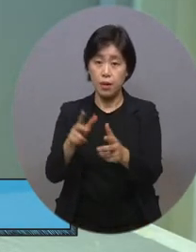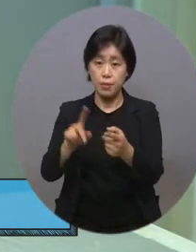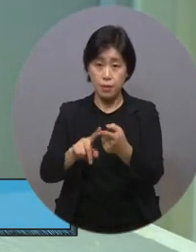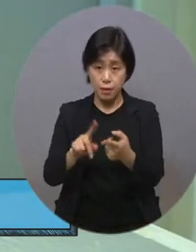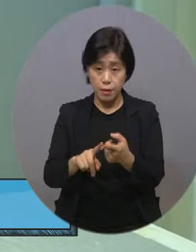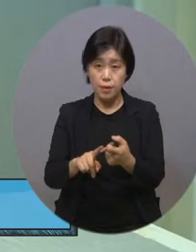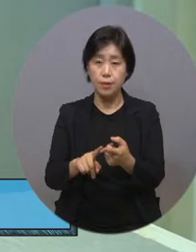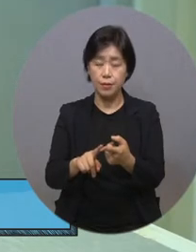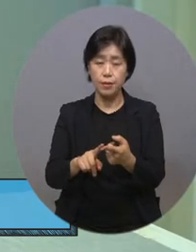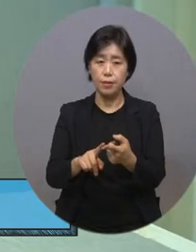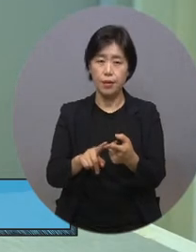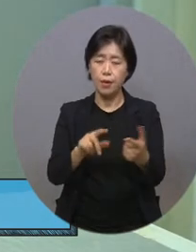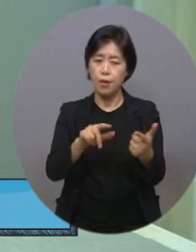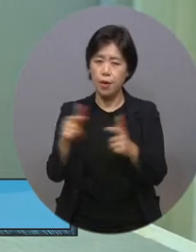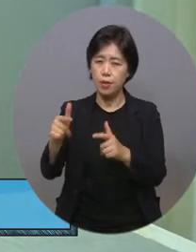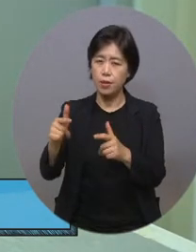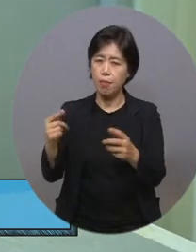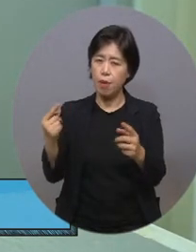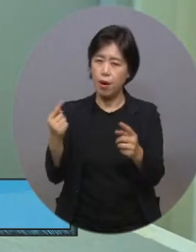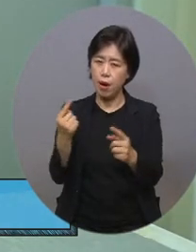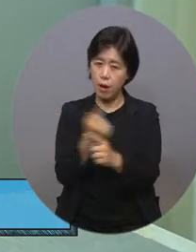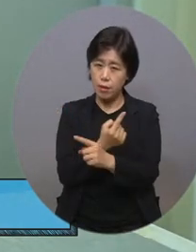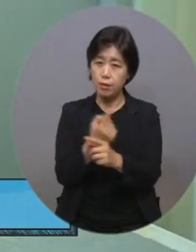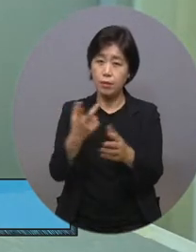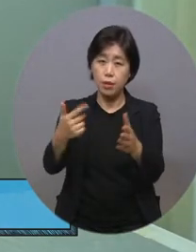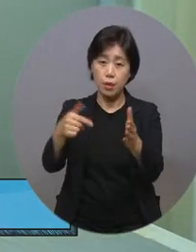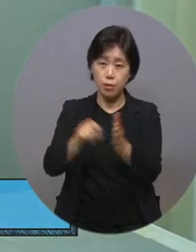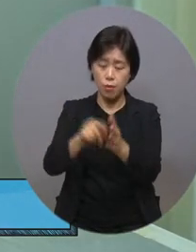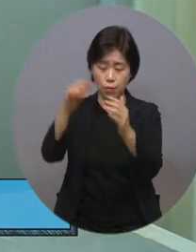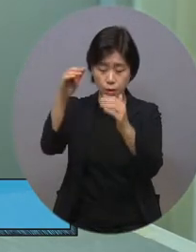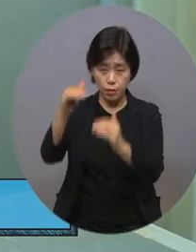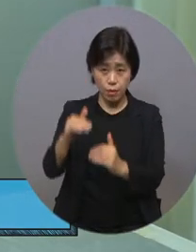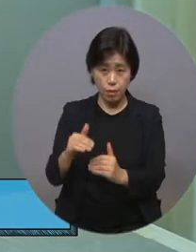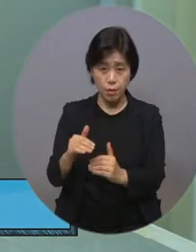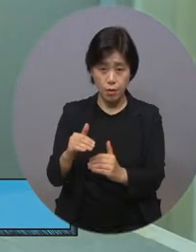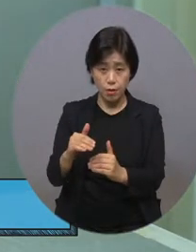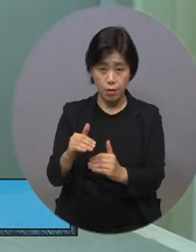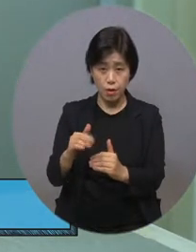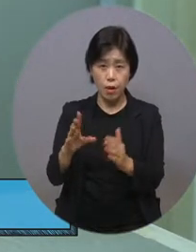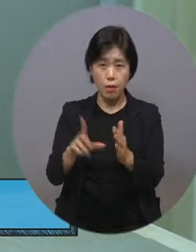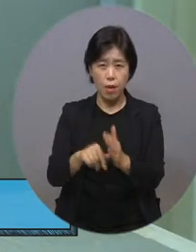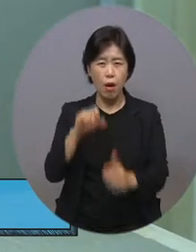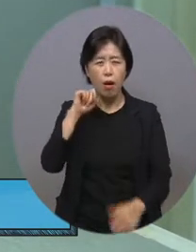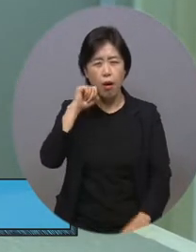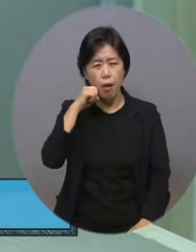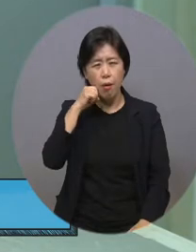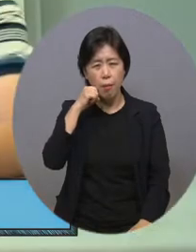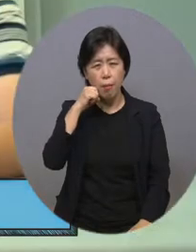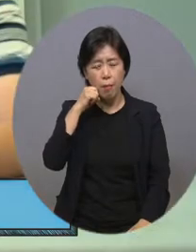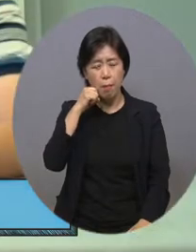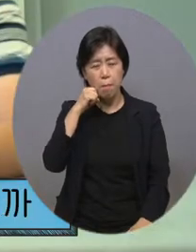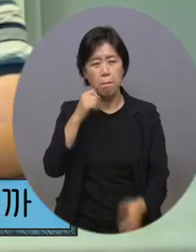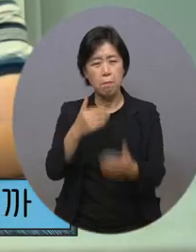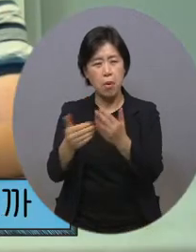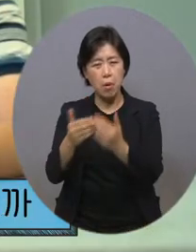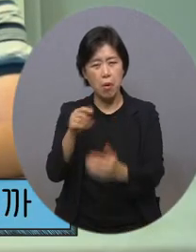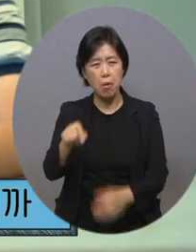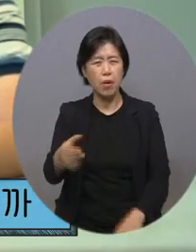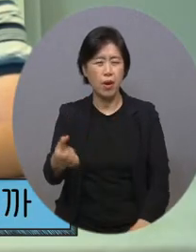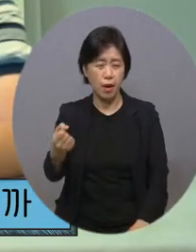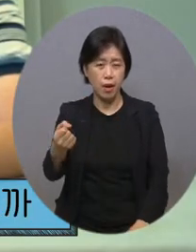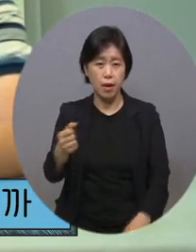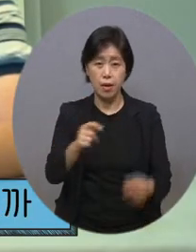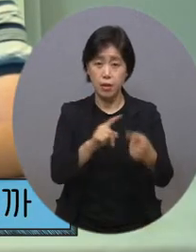컨소시엄 장애인 표준사업장으로 되기까지의 여러 가지 과정이나 절차상에서 어려움이 있었다고 이야기 들었는데요. 네. 첫